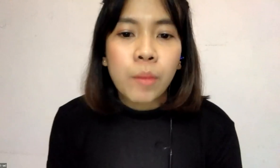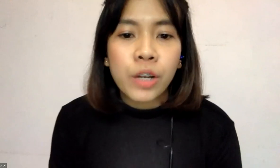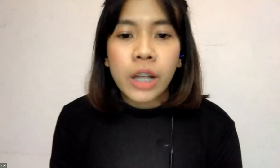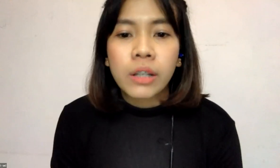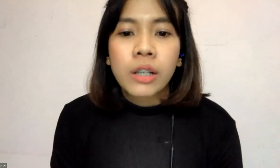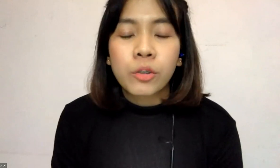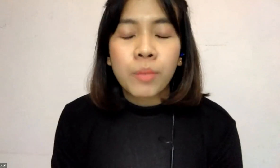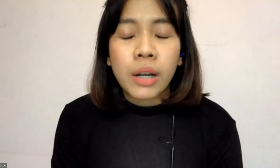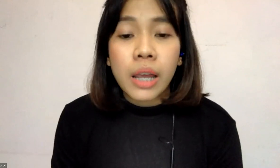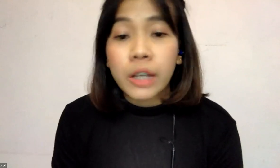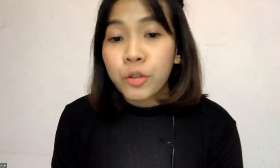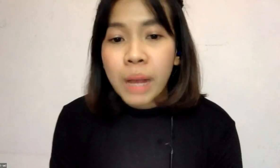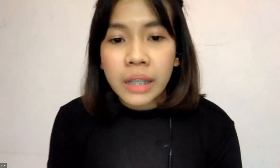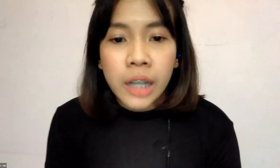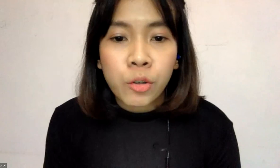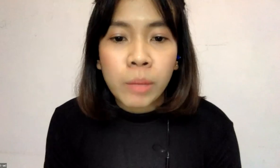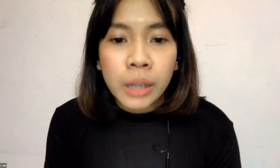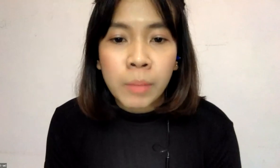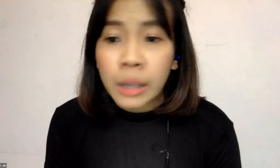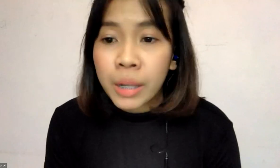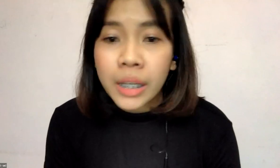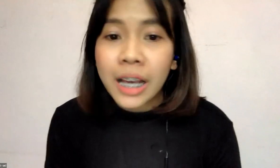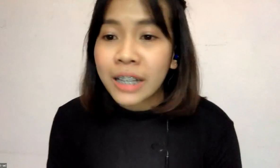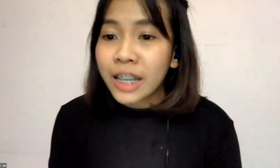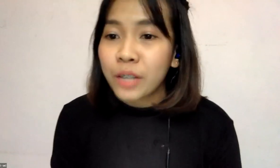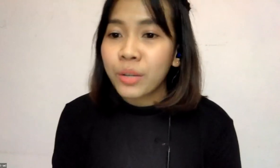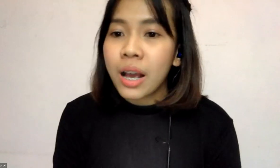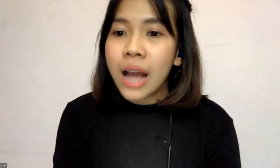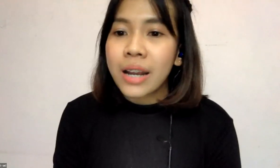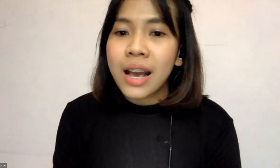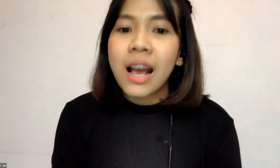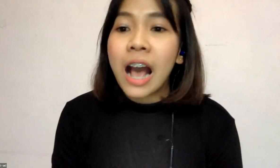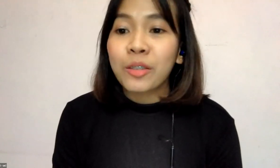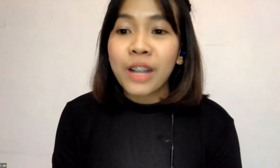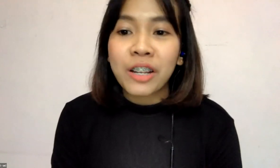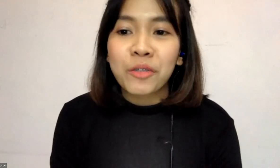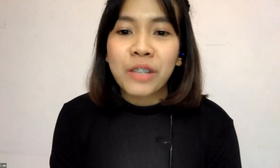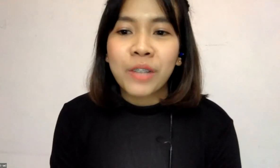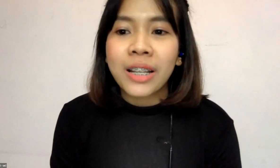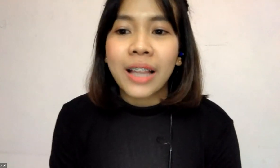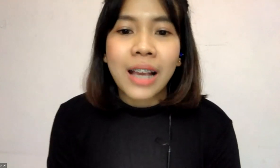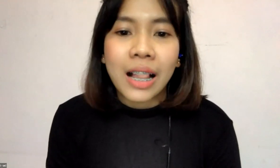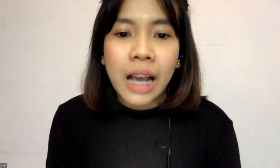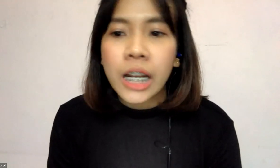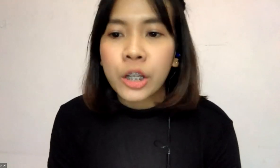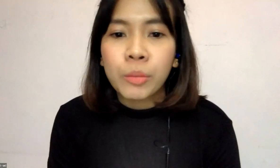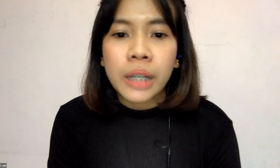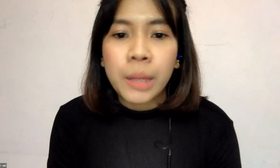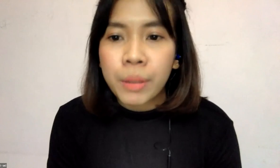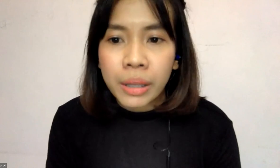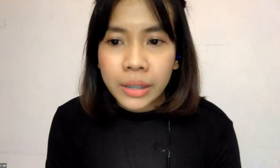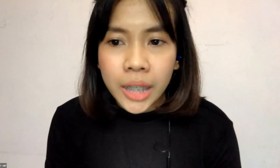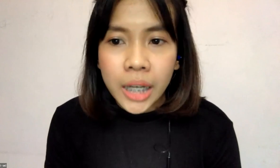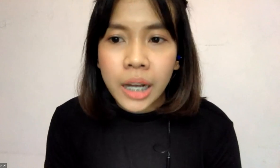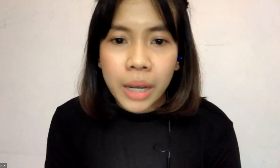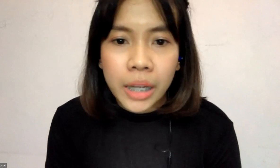Kemudian sumberdaya juru bahasa isyarat juga bisa bertambah lagi karena sekarang sudah ada aturan yang juga sudah dilegalkan dan itu